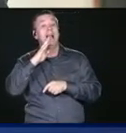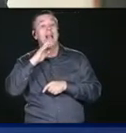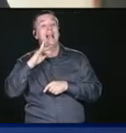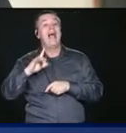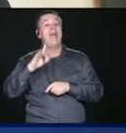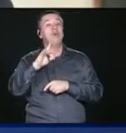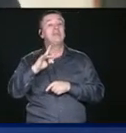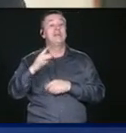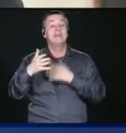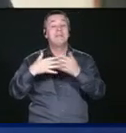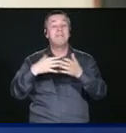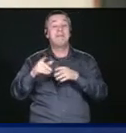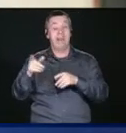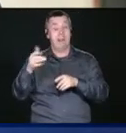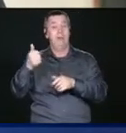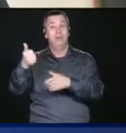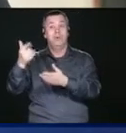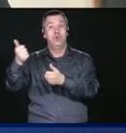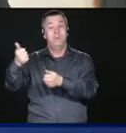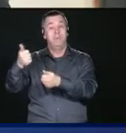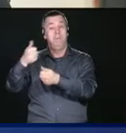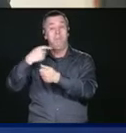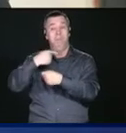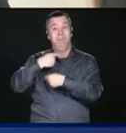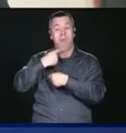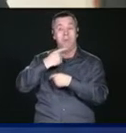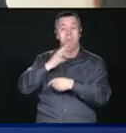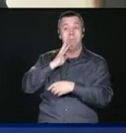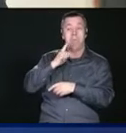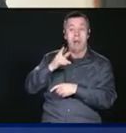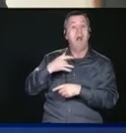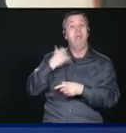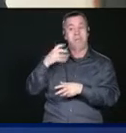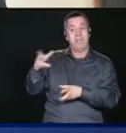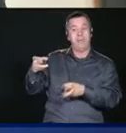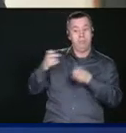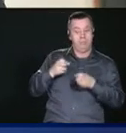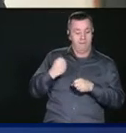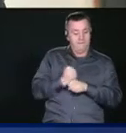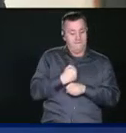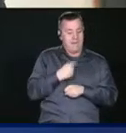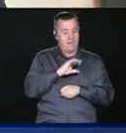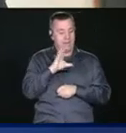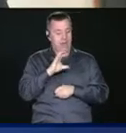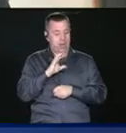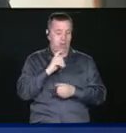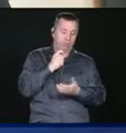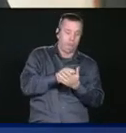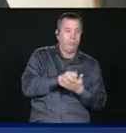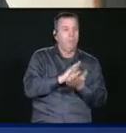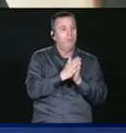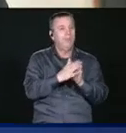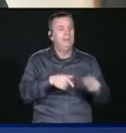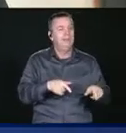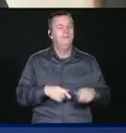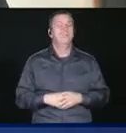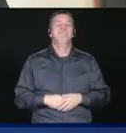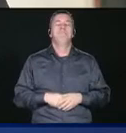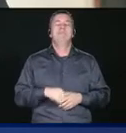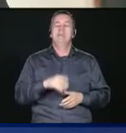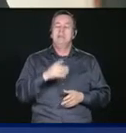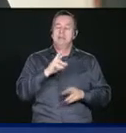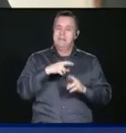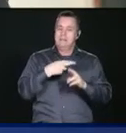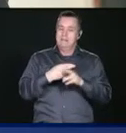l'aérospatial? On sait que c'est une situation extrêmement difficile pour les